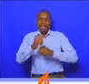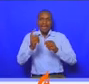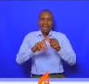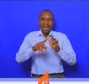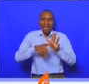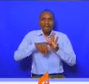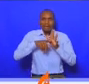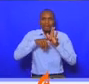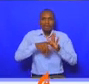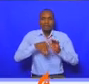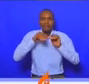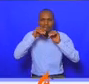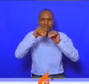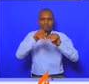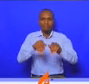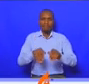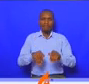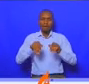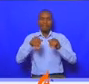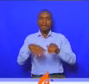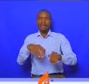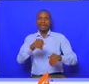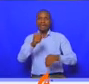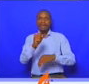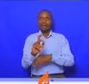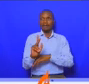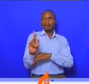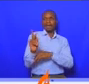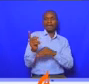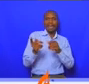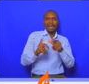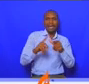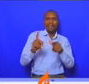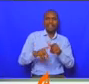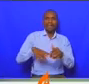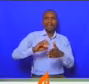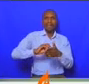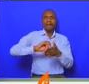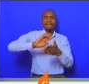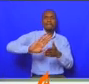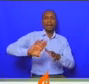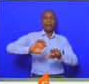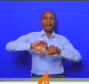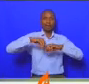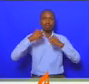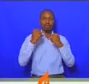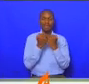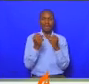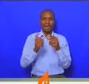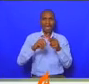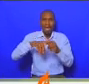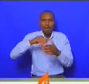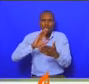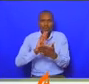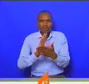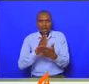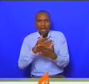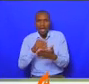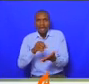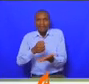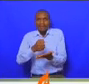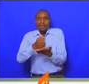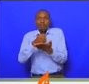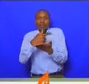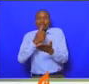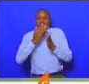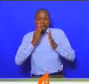miurosagia rua Southern Kenya, ni gama na kamati, bago, kero mworo, woyigo kwa hirano gochia sesu soyati, asogo sanga nago konya, wali yabali noko gani, mworo woyigo